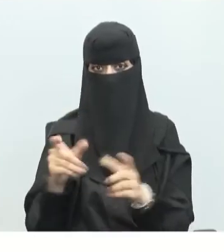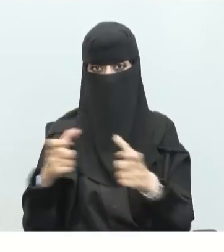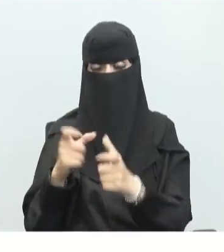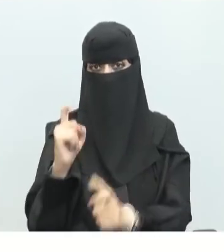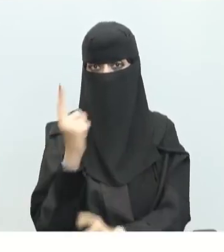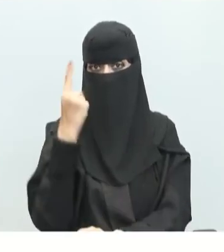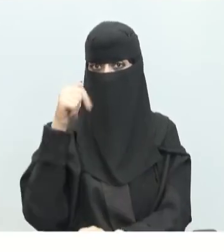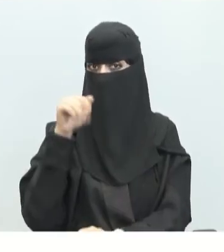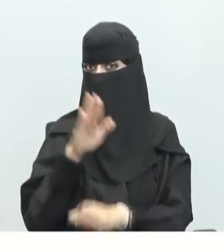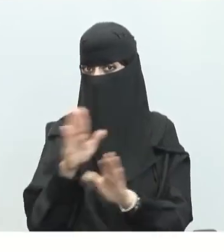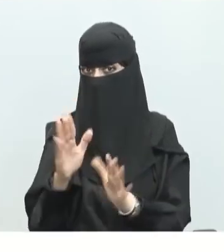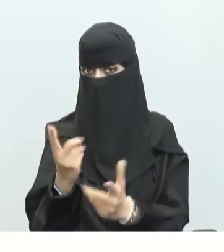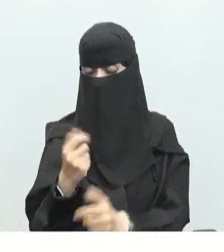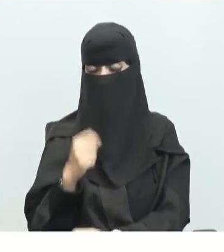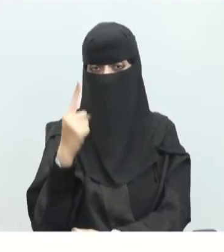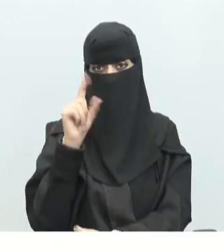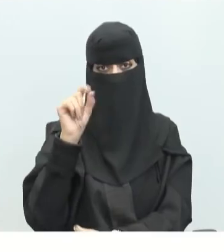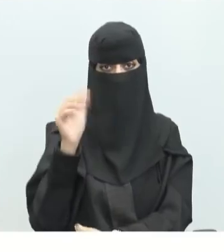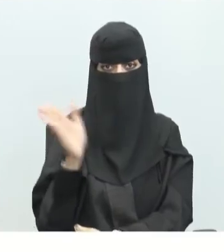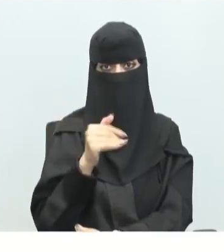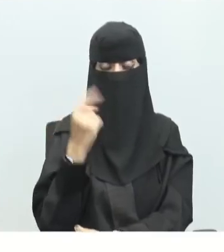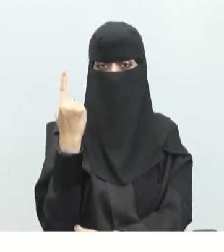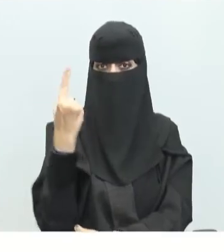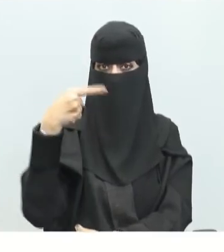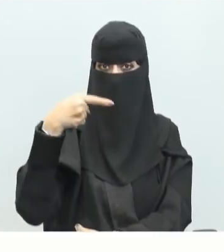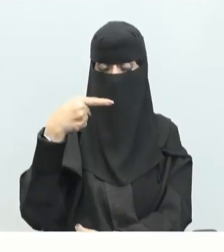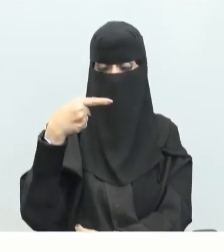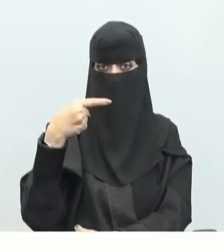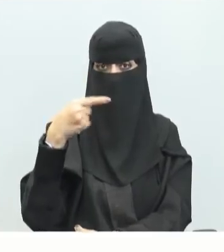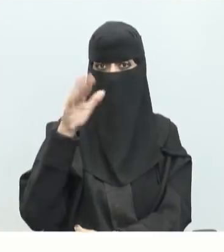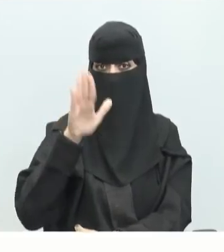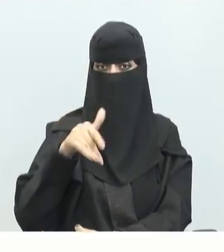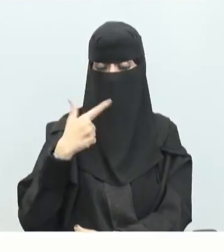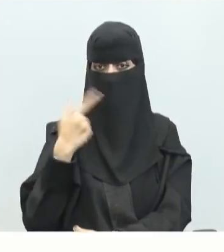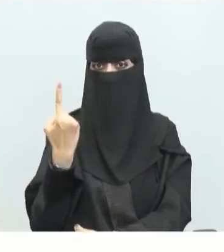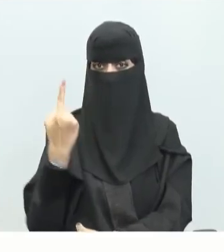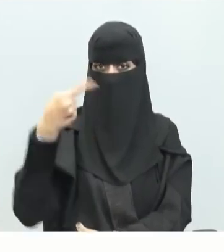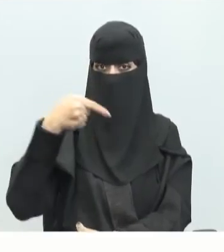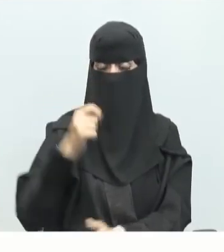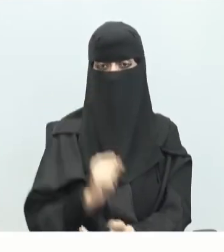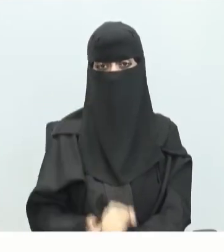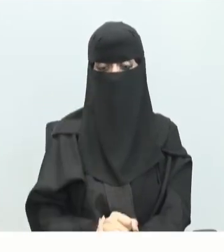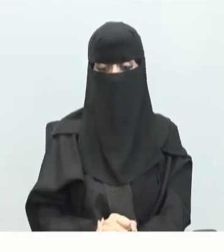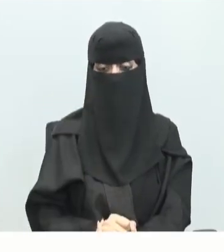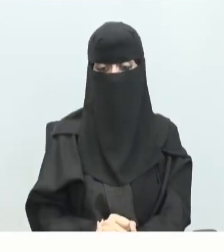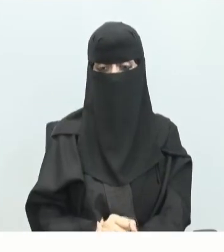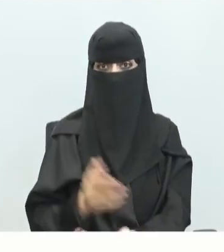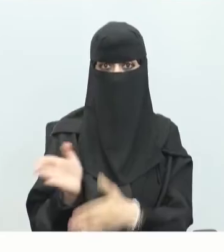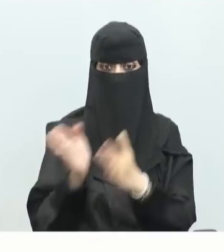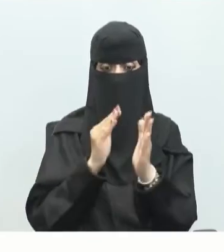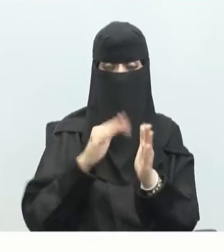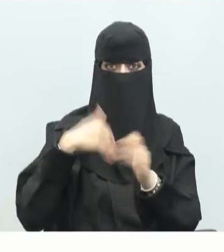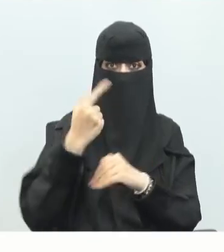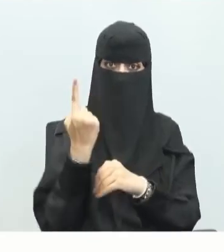الاولى عباره عن كم احسنكم 10 ايه ده اللي جاي 10 ماذا يلي